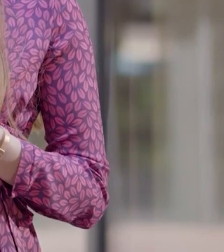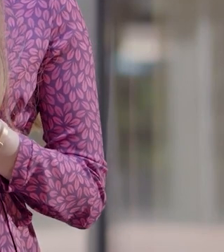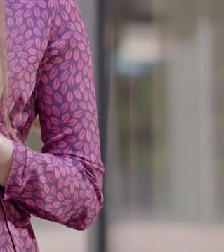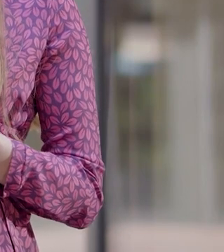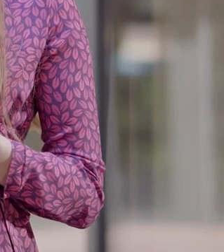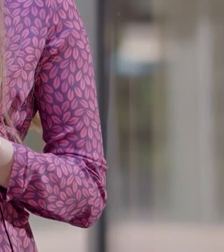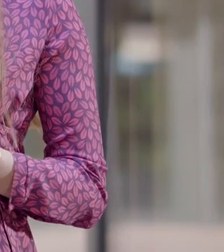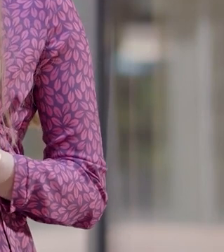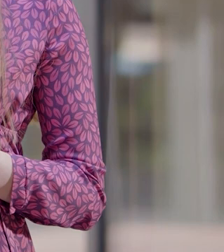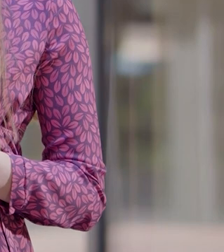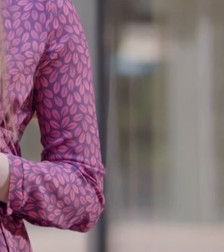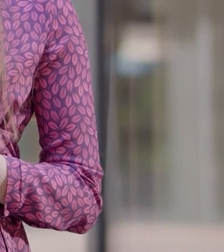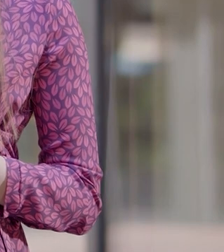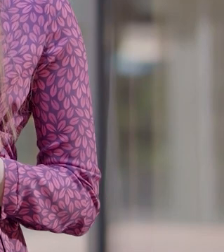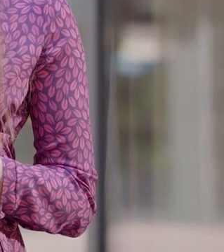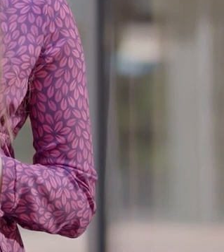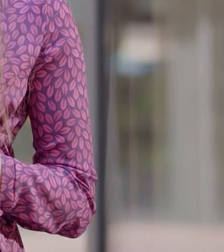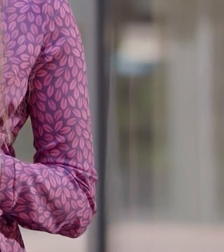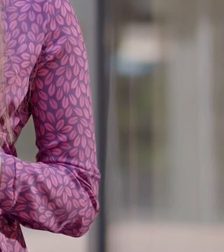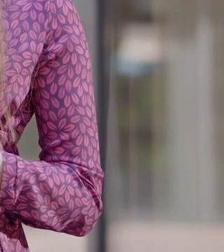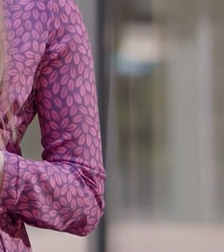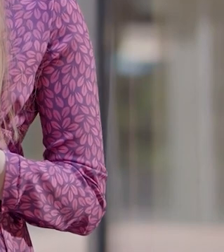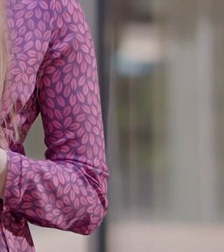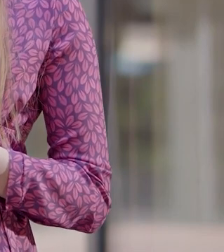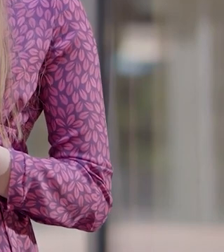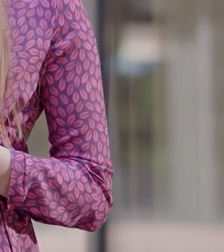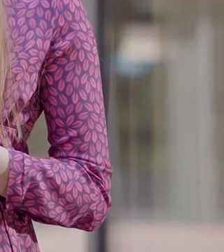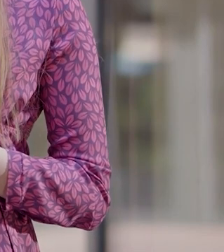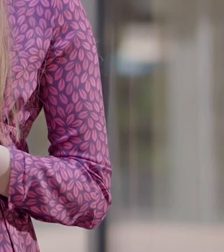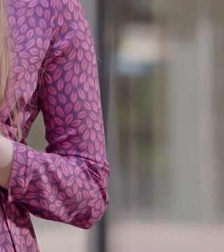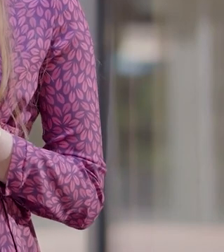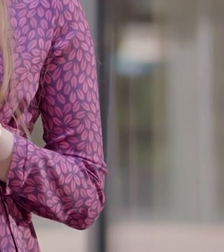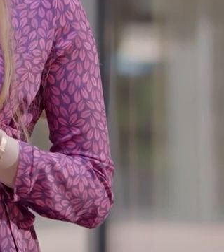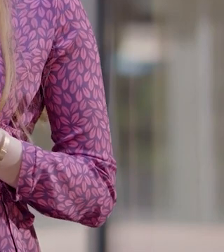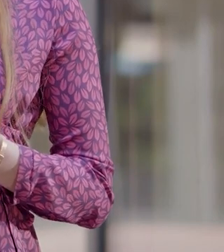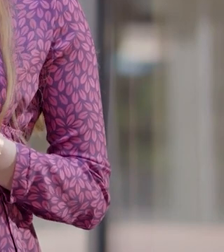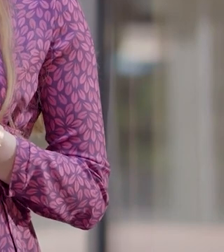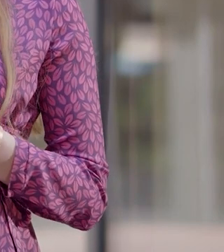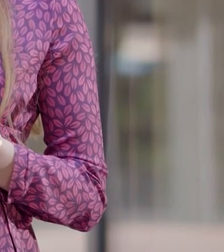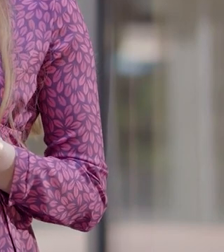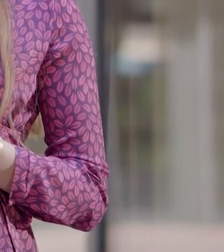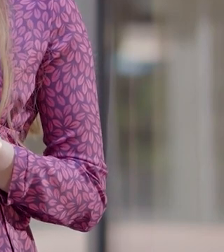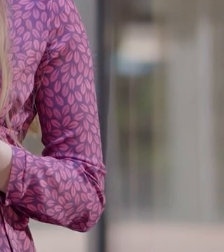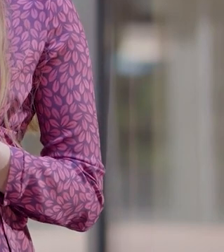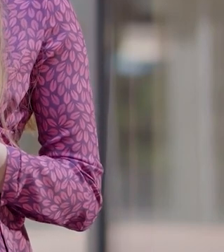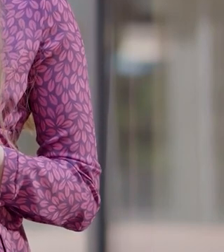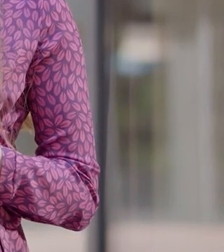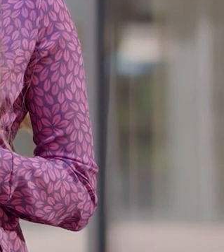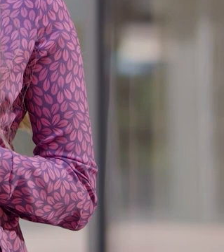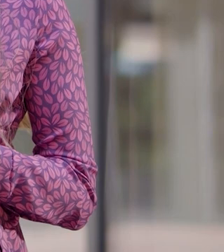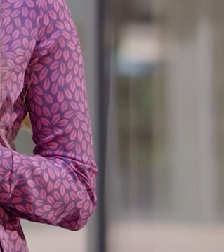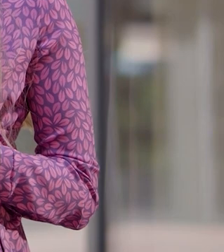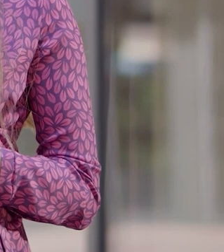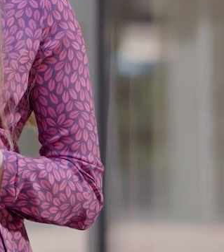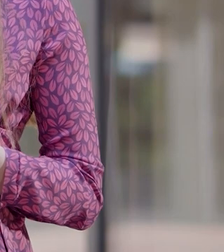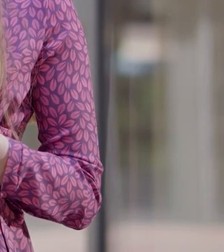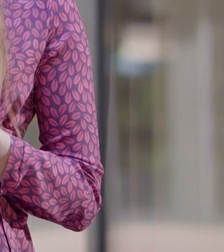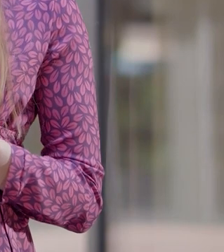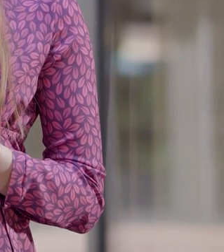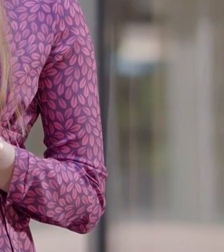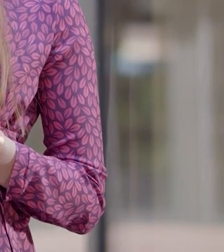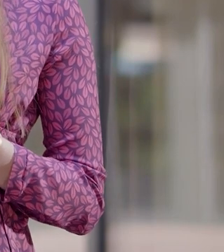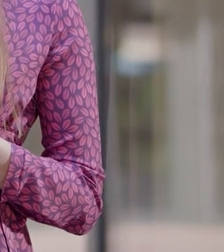rzeczą, która jest unikatowa tutaj, jeśli chodzi o uczelnie na Śląsku, jest program wolontariatu w punktach pomocy ofiarom